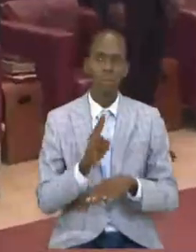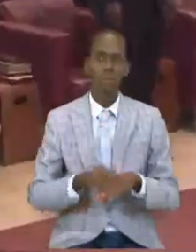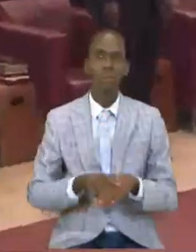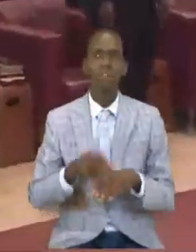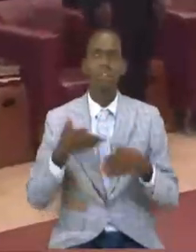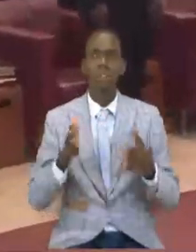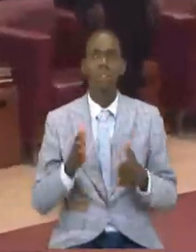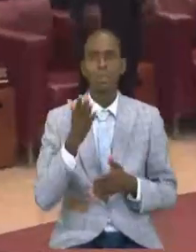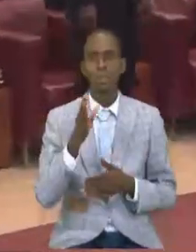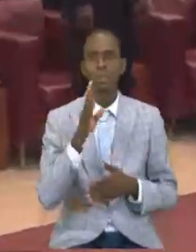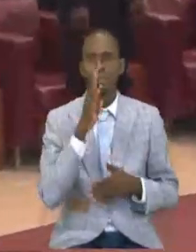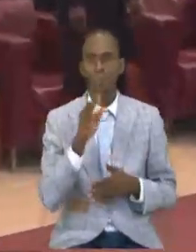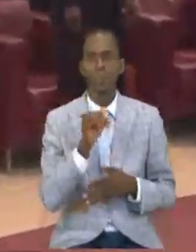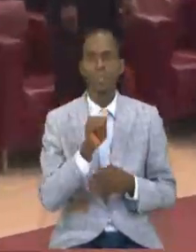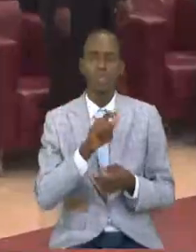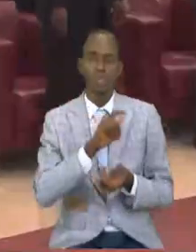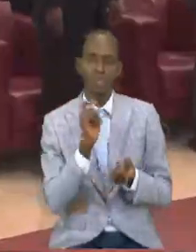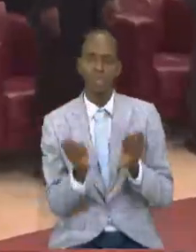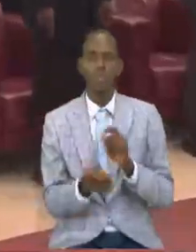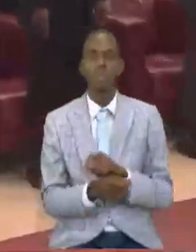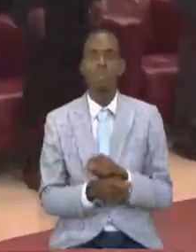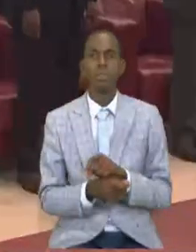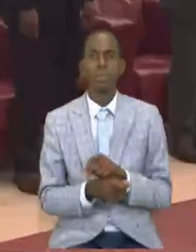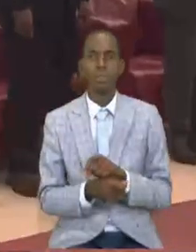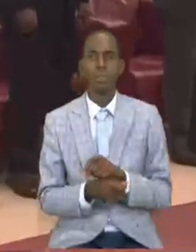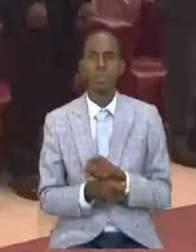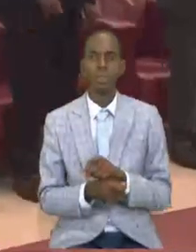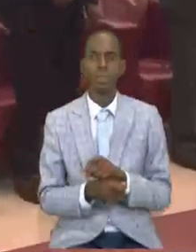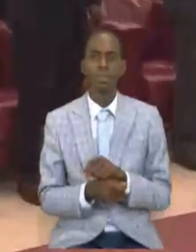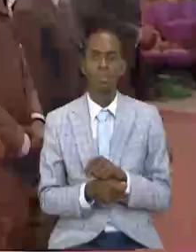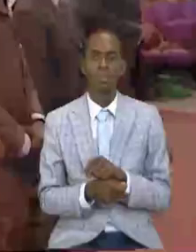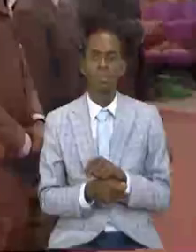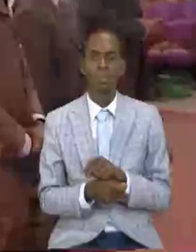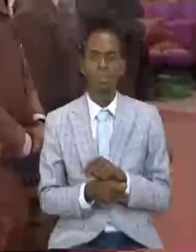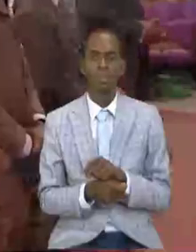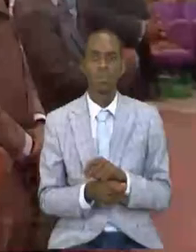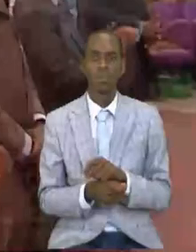nature, qu'il est la transformation.